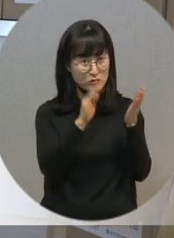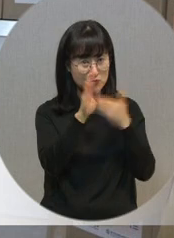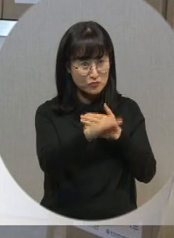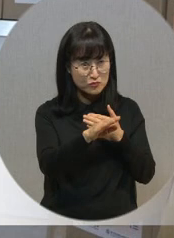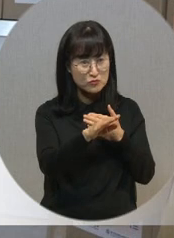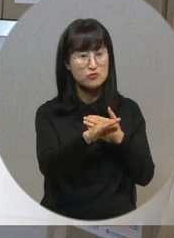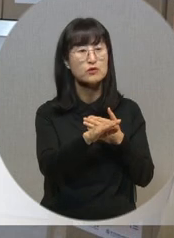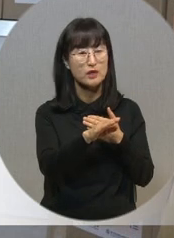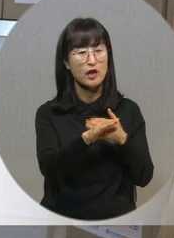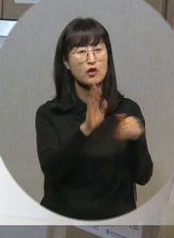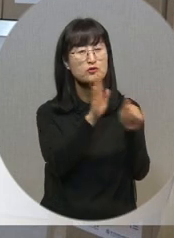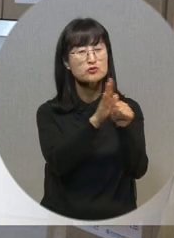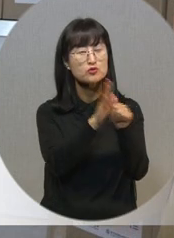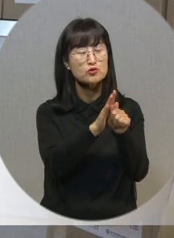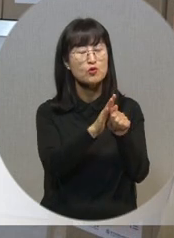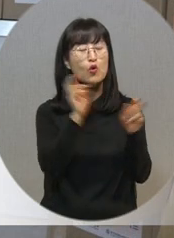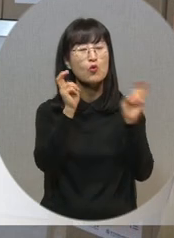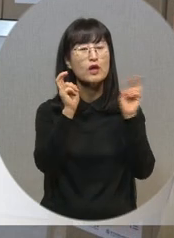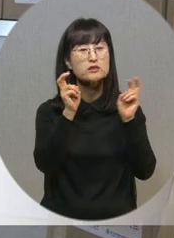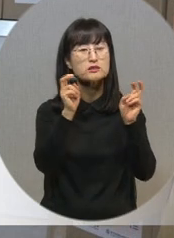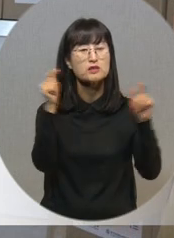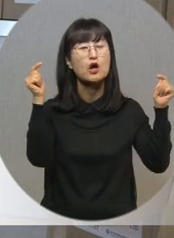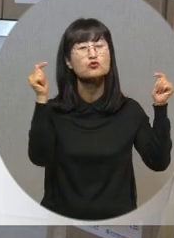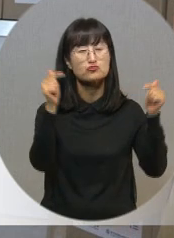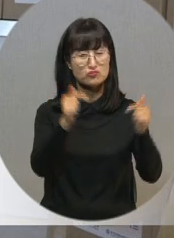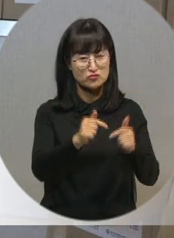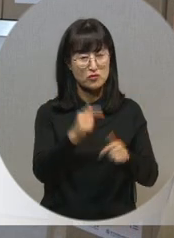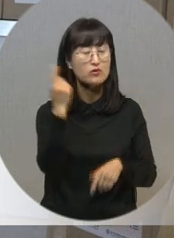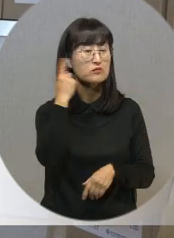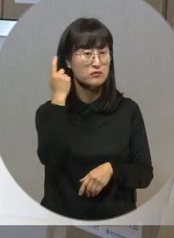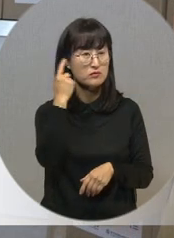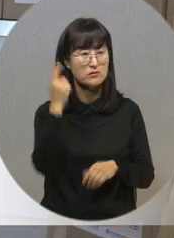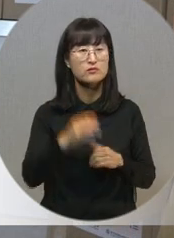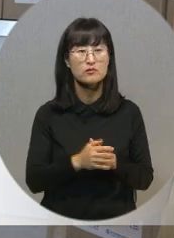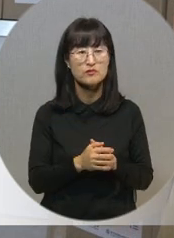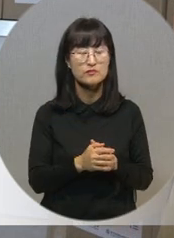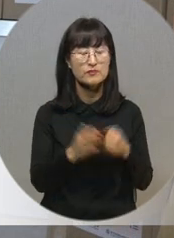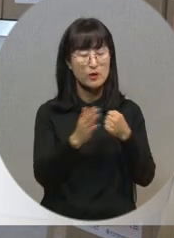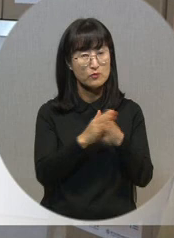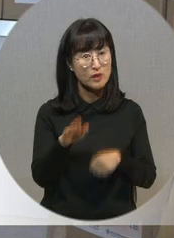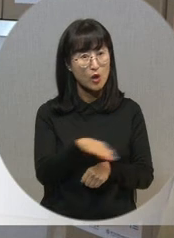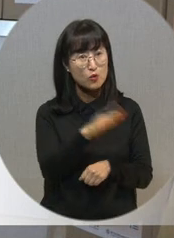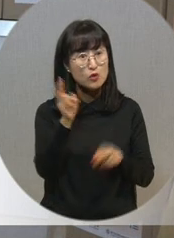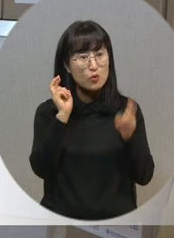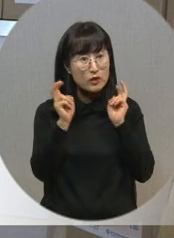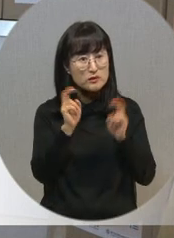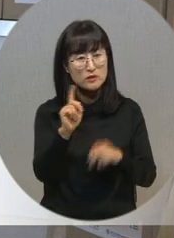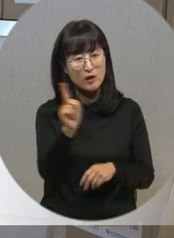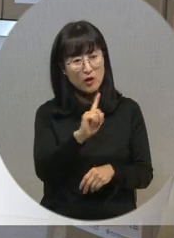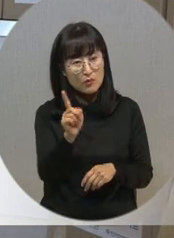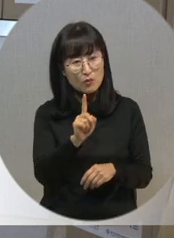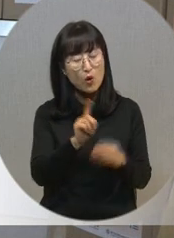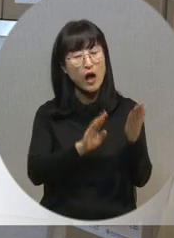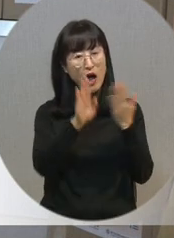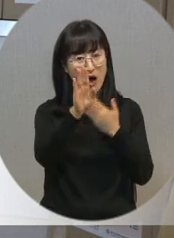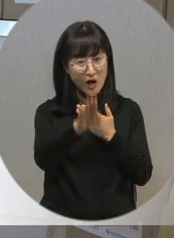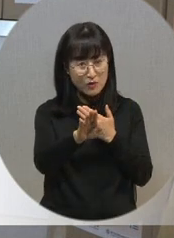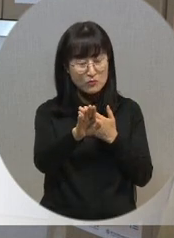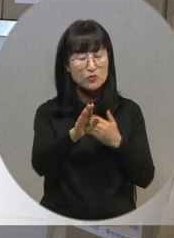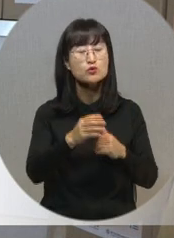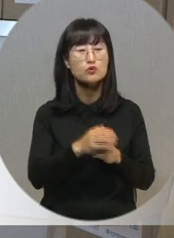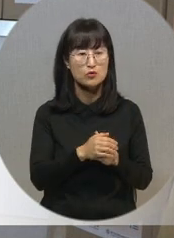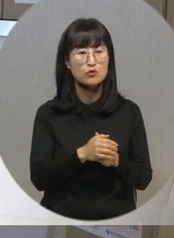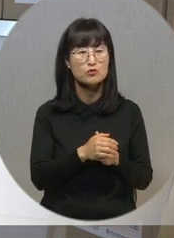또 지원하는 업체들도 많이 줄었다고 합니다. 그래서 저희 회사는 앞으로도